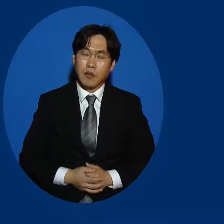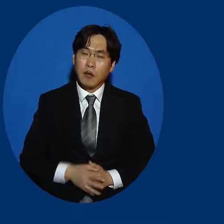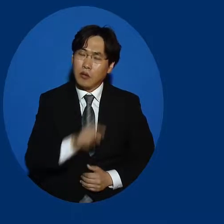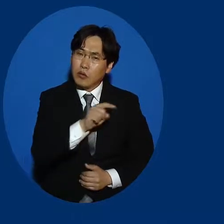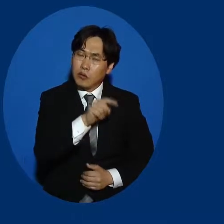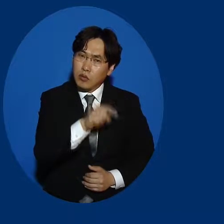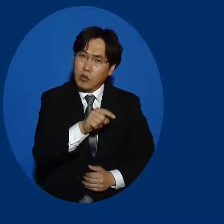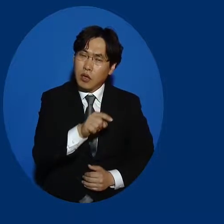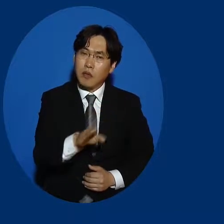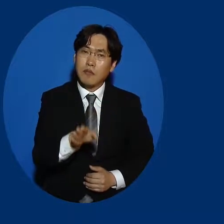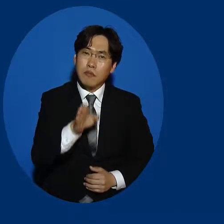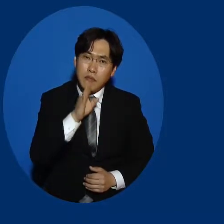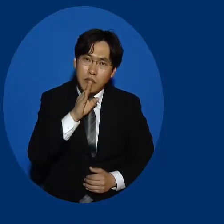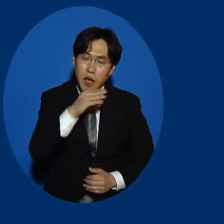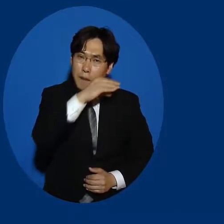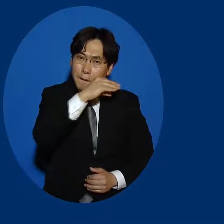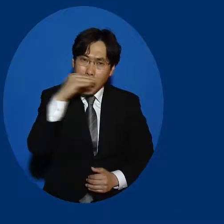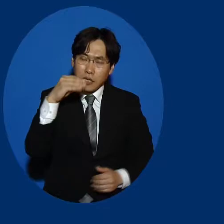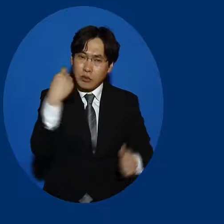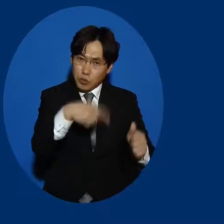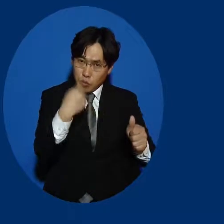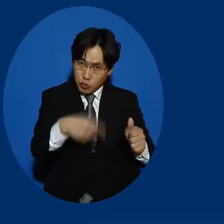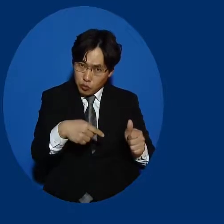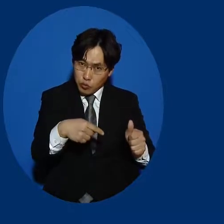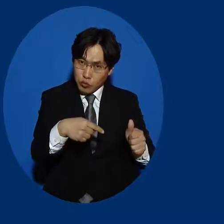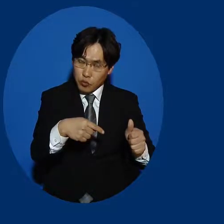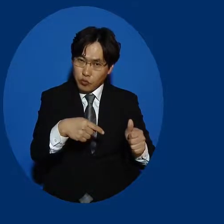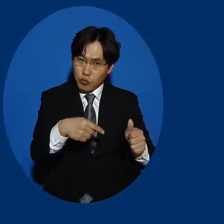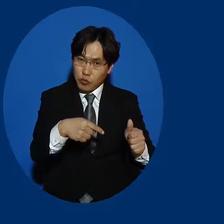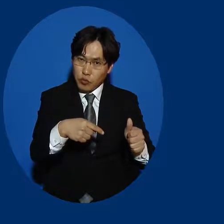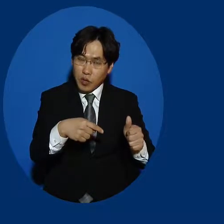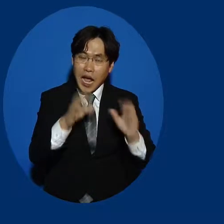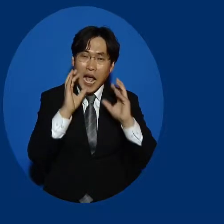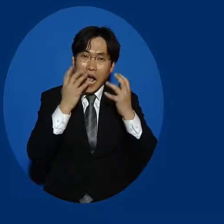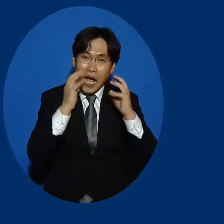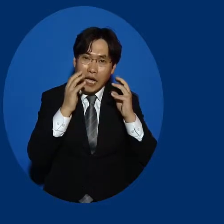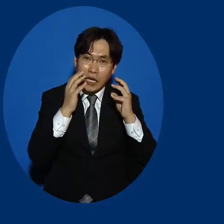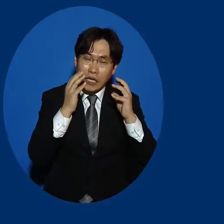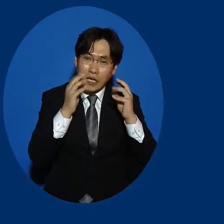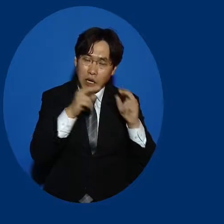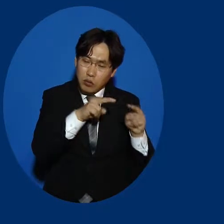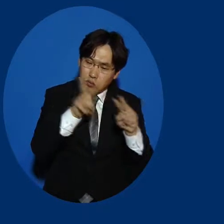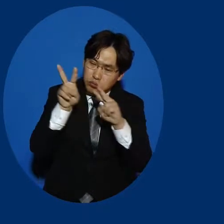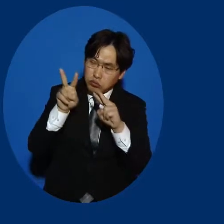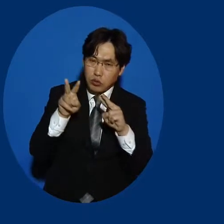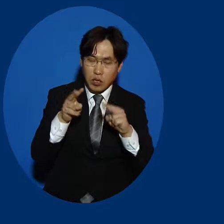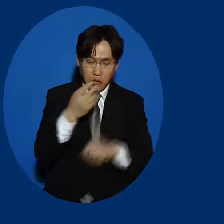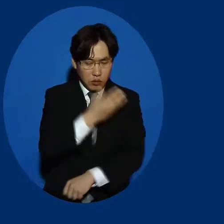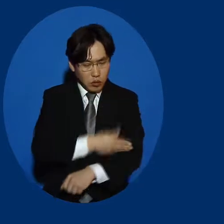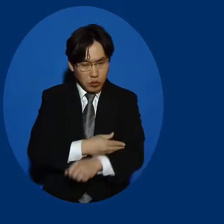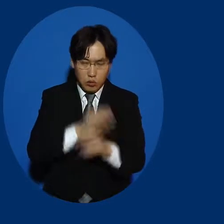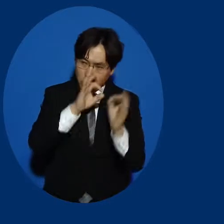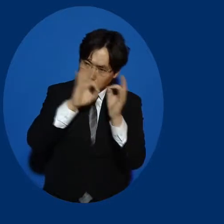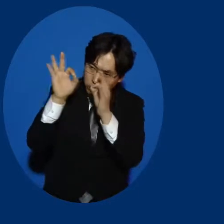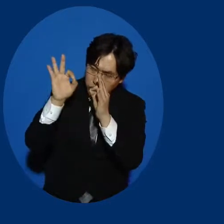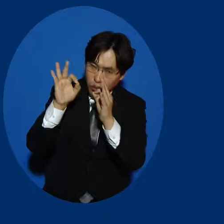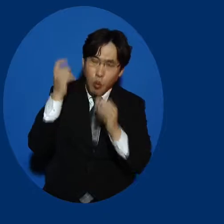과연 이게 올바른 교육일까요? 아이가 왜 그 절단된 부위를 자꾸